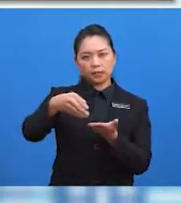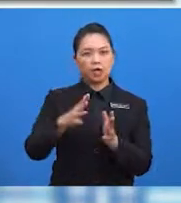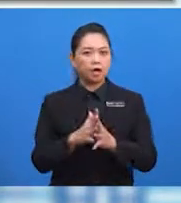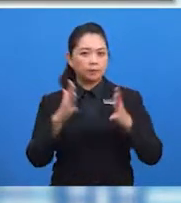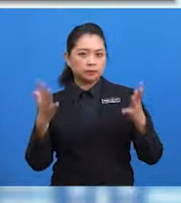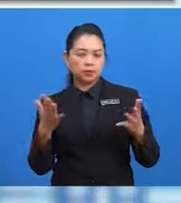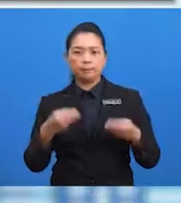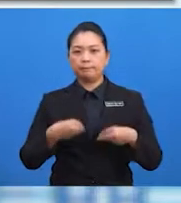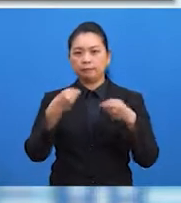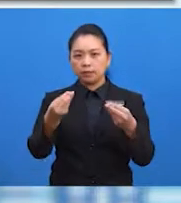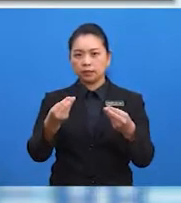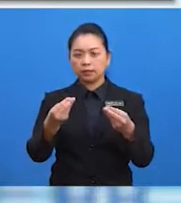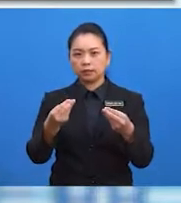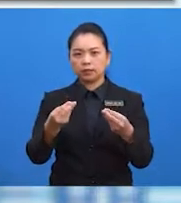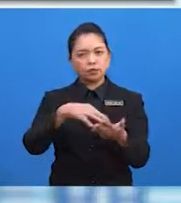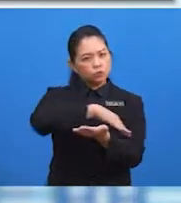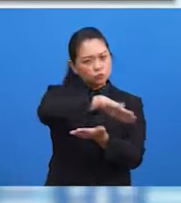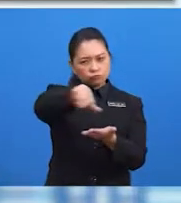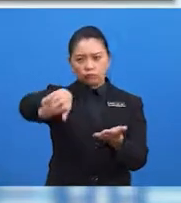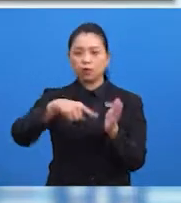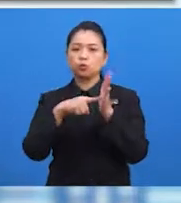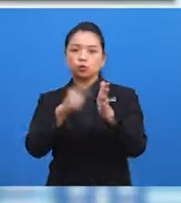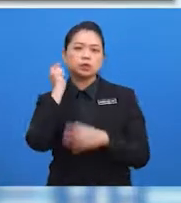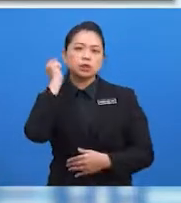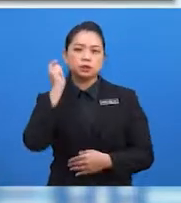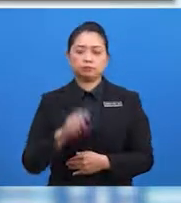bagi menyediakan semua yang telah dipaparkan tadi.